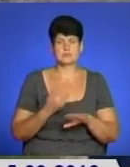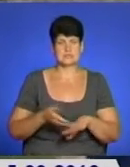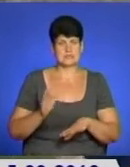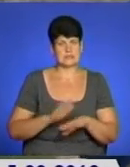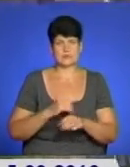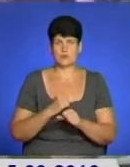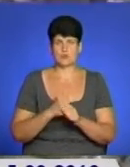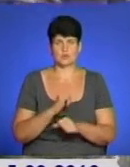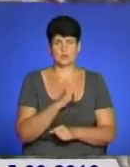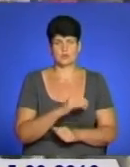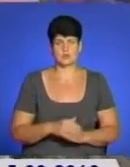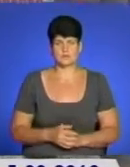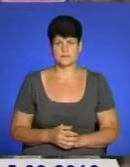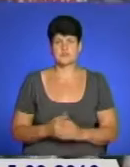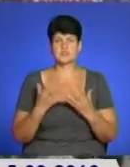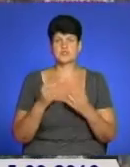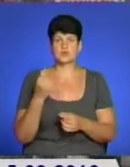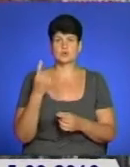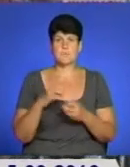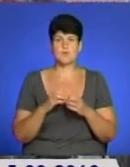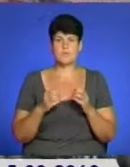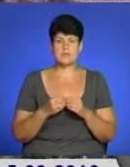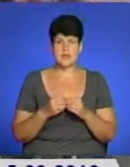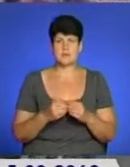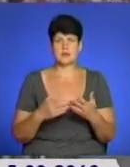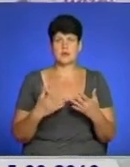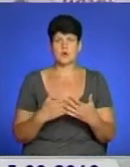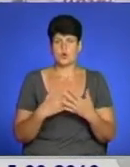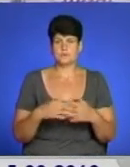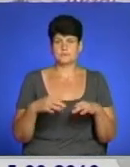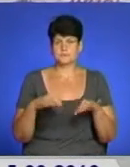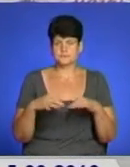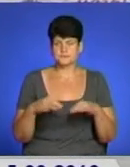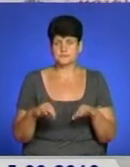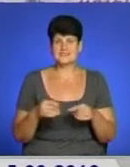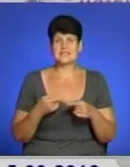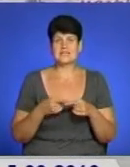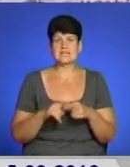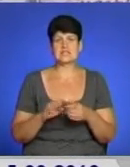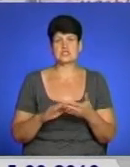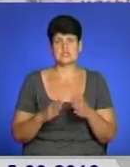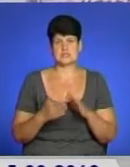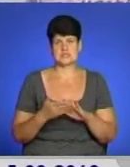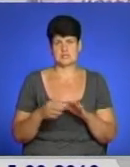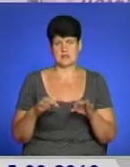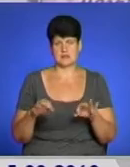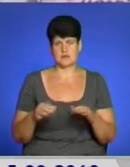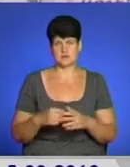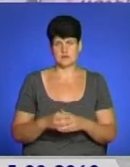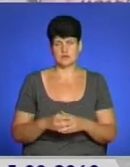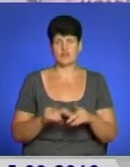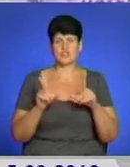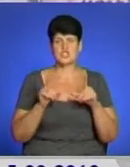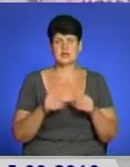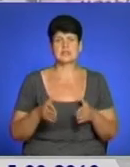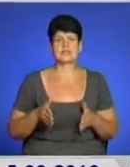робота в них. Ще одна проблема громадських перевезень у Тернополі – технічний стан транспортного засобу. Перевізники, виїжджаючи на